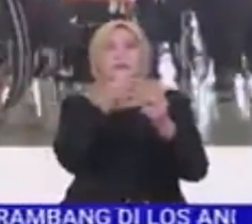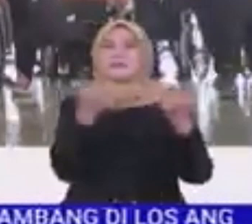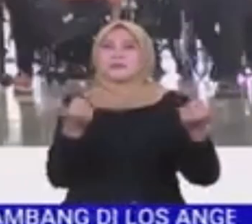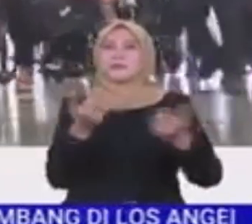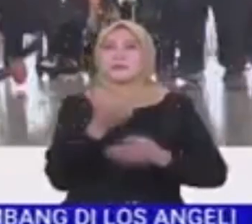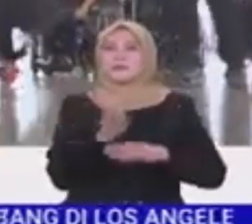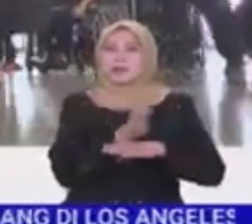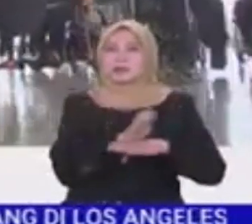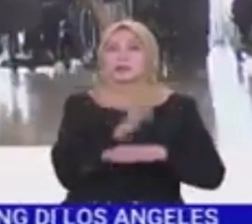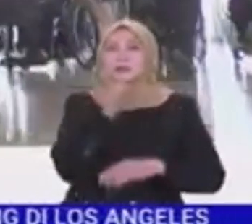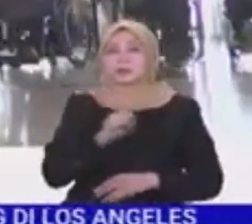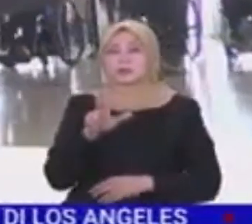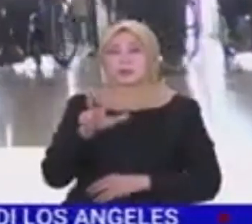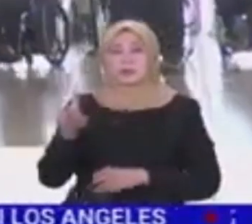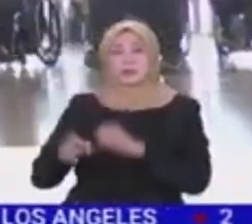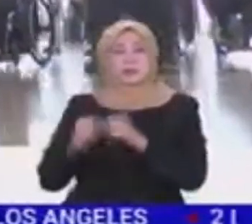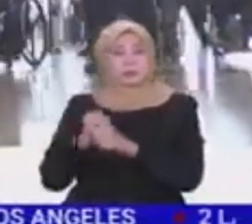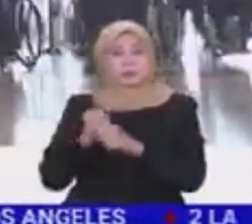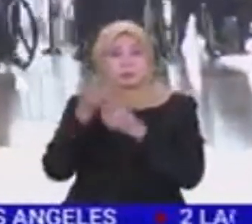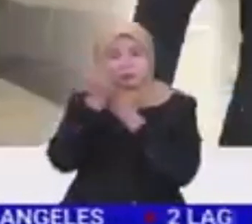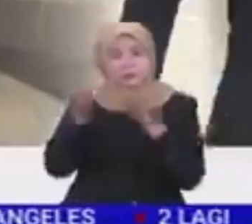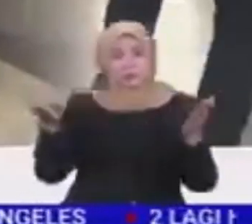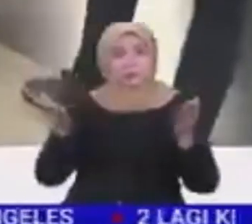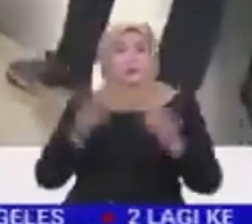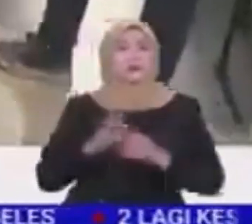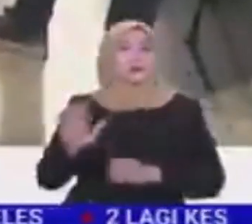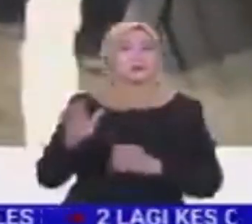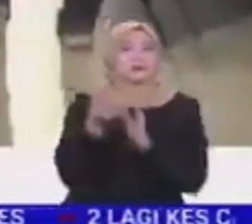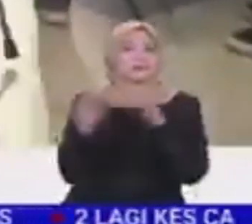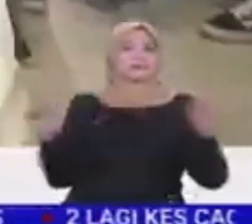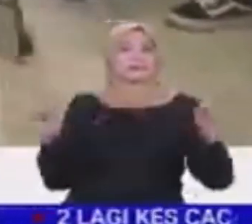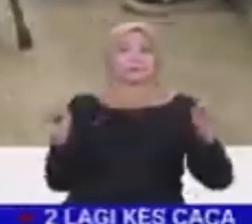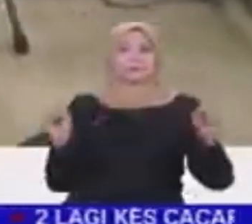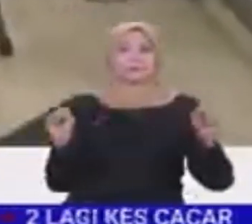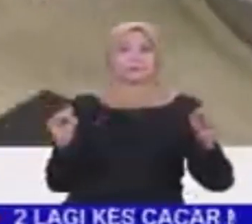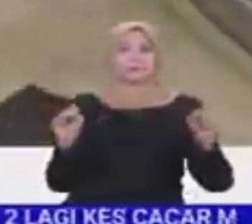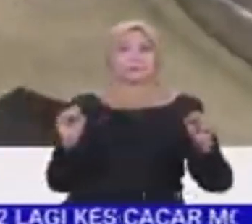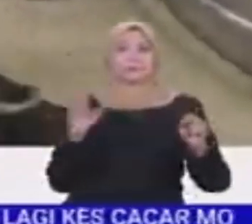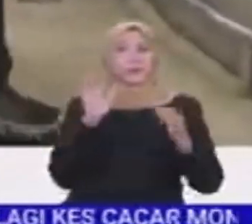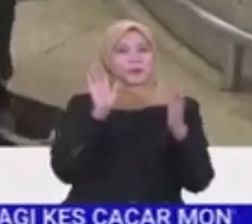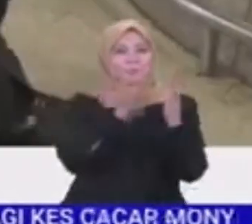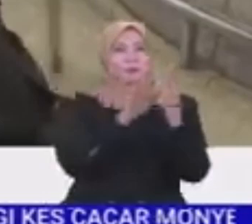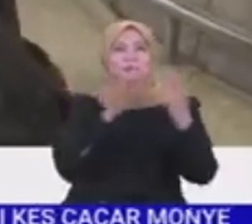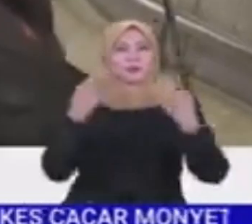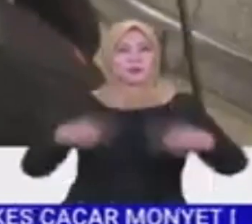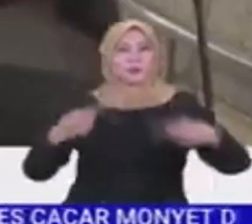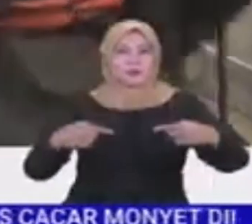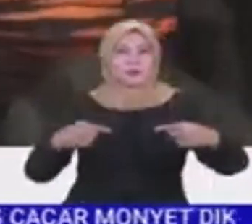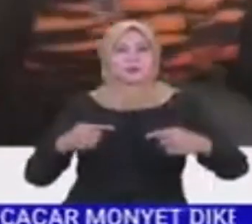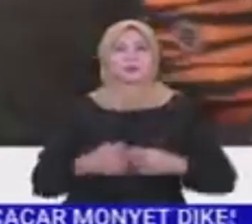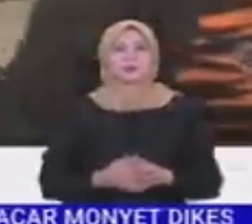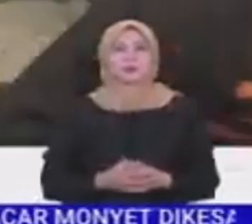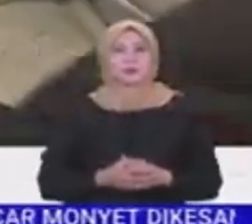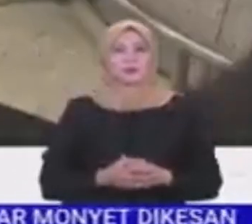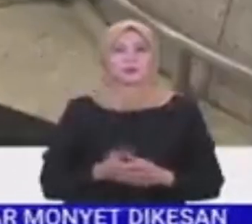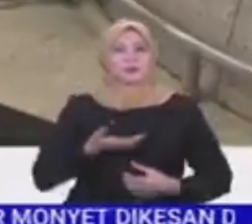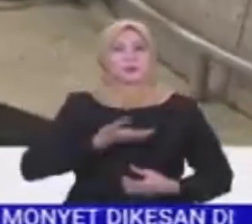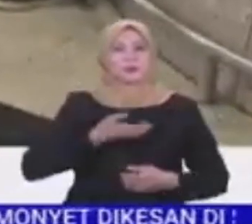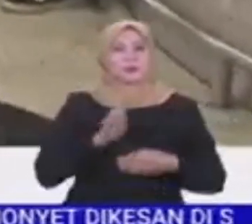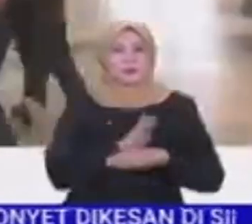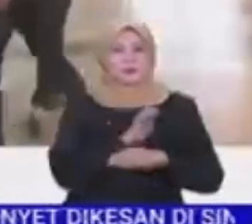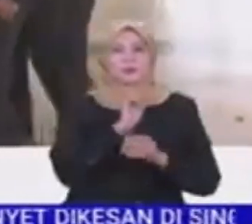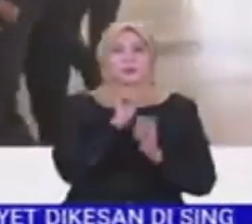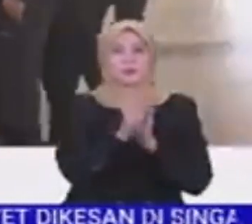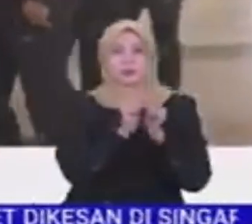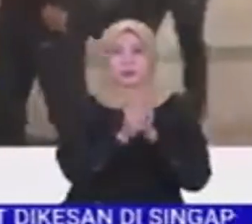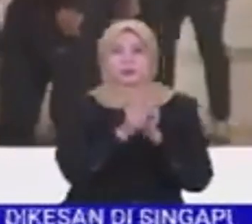Atlet berusia 32 tahun itu memberitahu beliau telah bersedia sepenuhnya bagi menghadapi kejohanan berkenaan. Jelas pemenang pingat emas Sukan